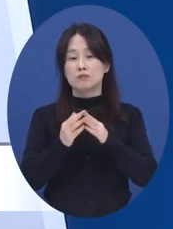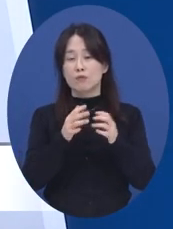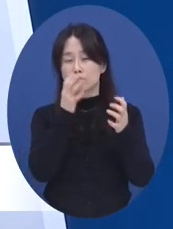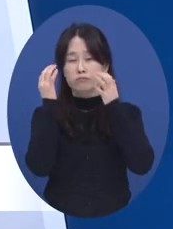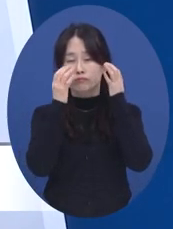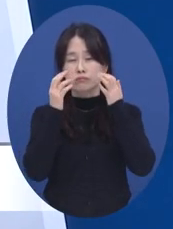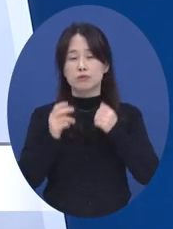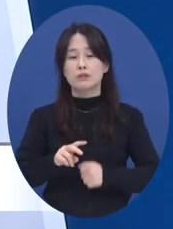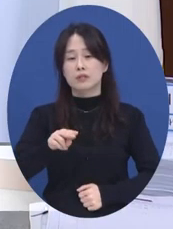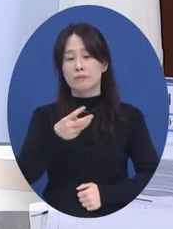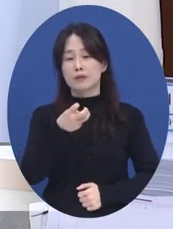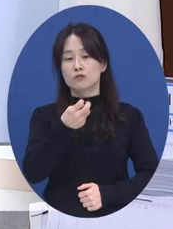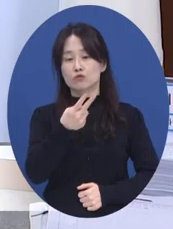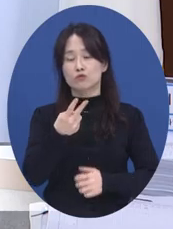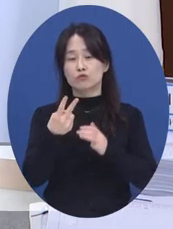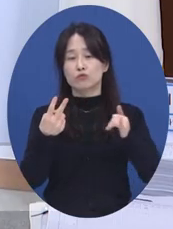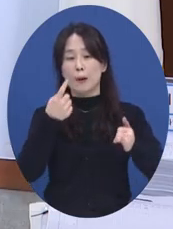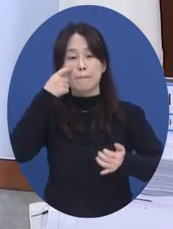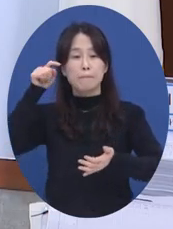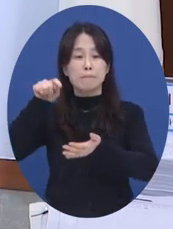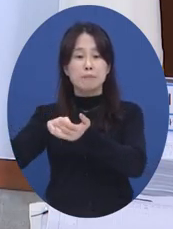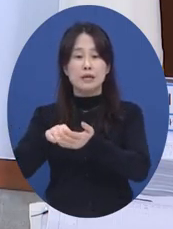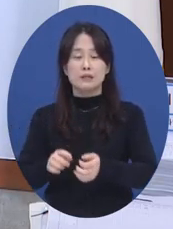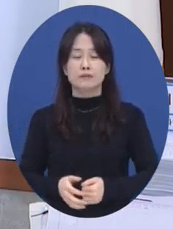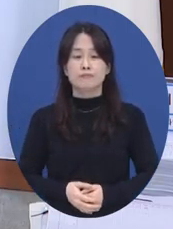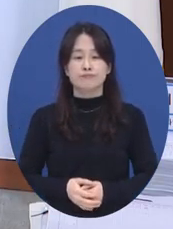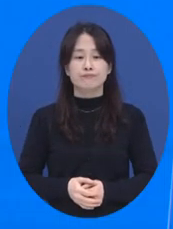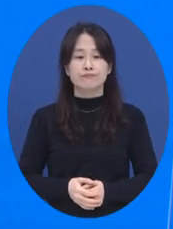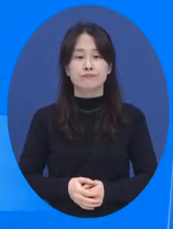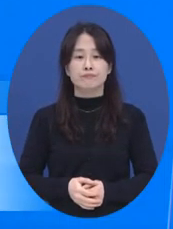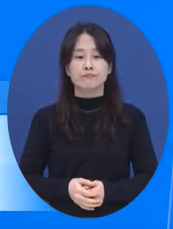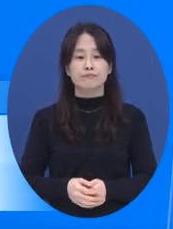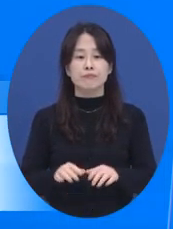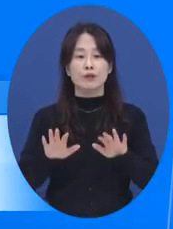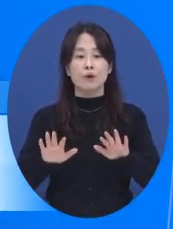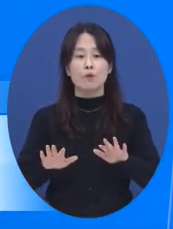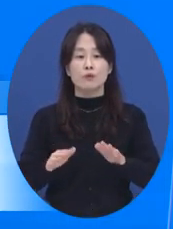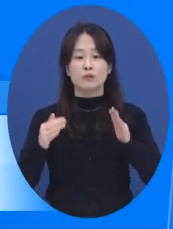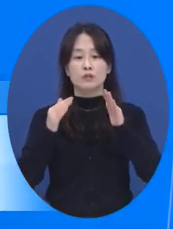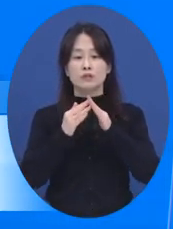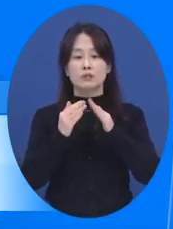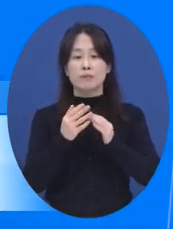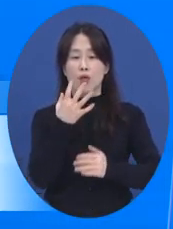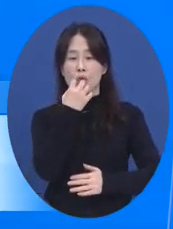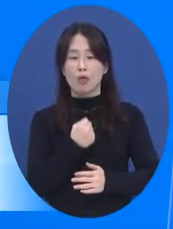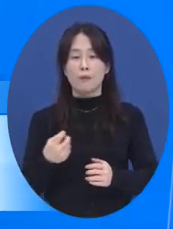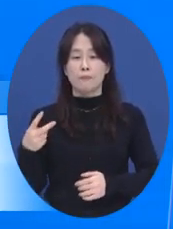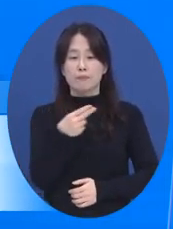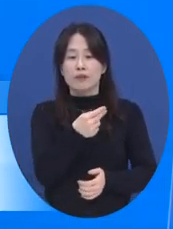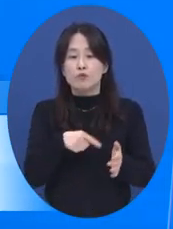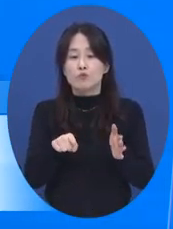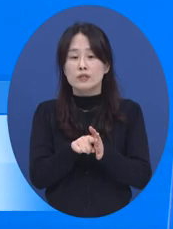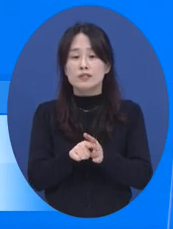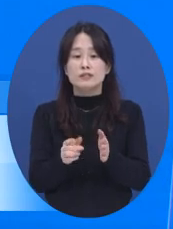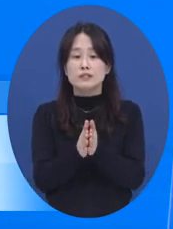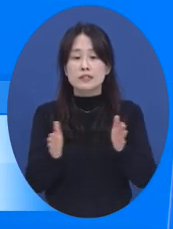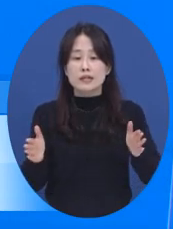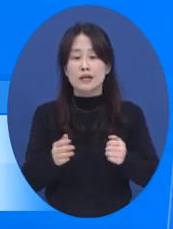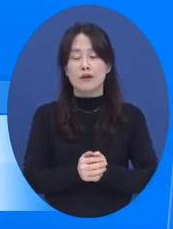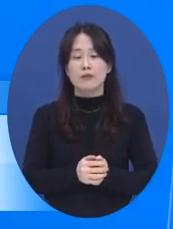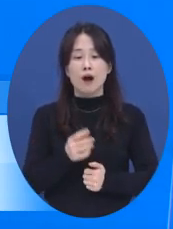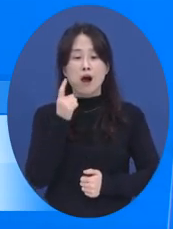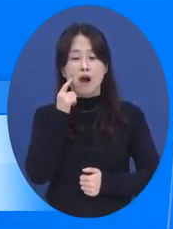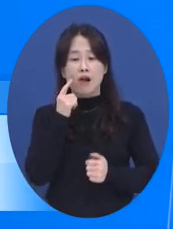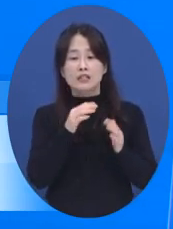어지럽힌 232명을 적발했습니다. 오늘은 부동산 불로소득 근절을 위해 실시한 이장 전입에